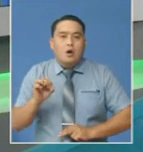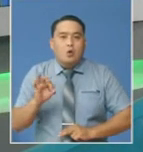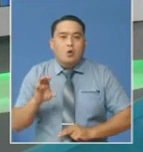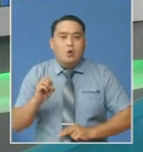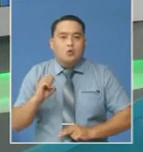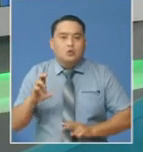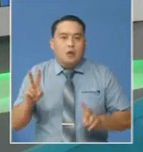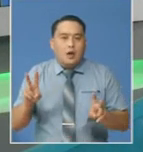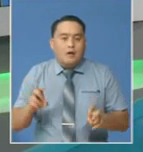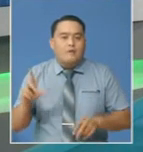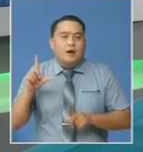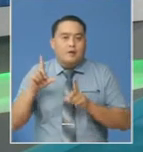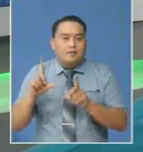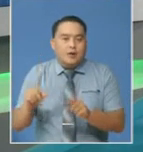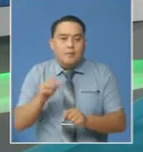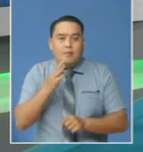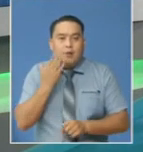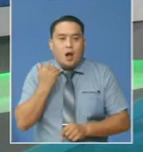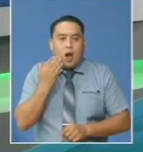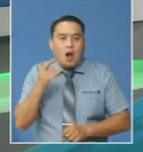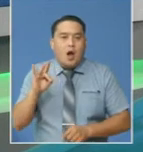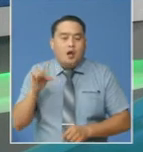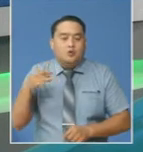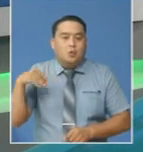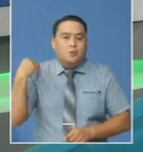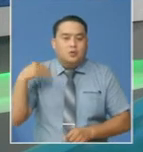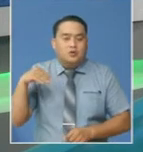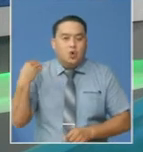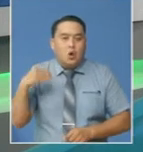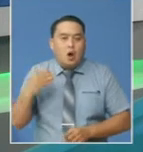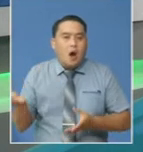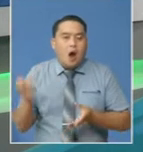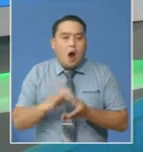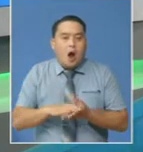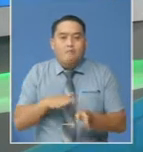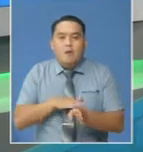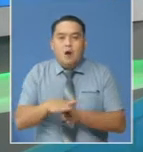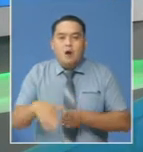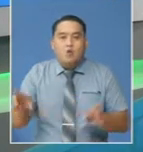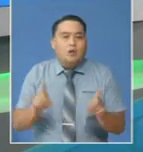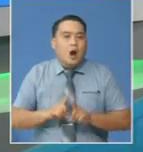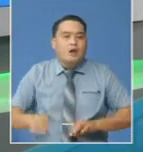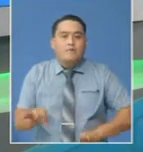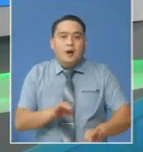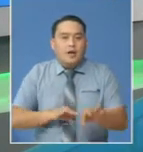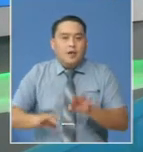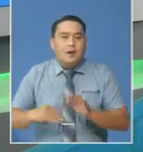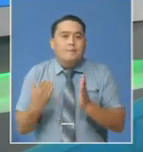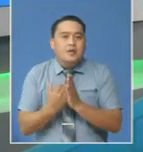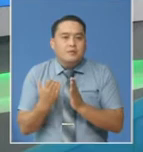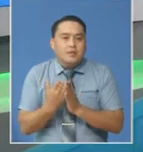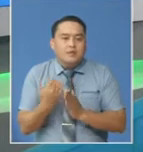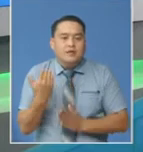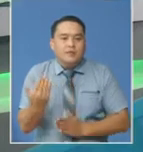Во время поездки президент Республики Татарстан Рустам Миниханов ознакомился с ходом реализации уникального проекта и